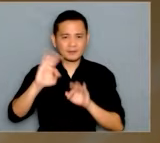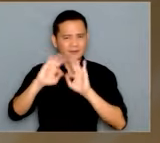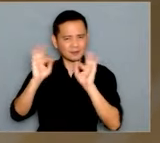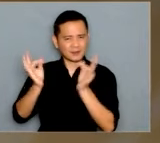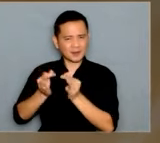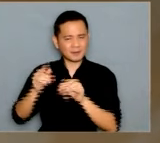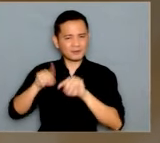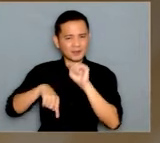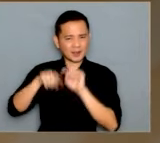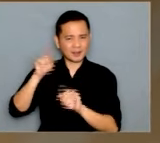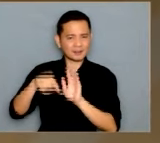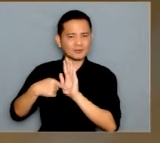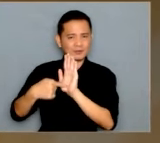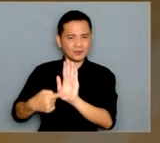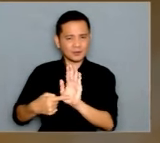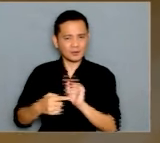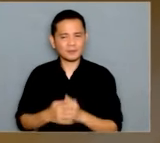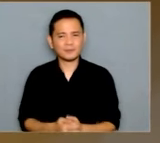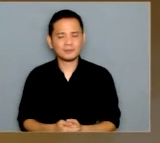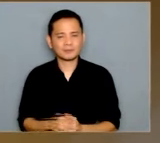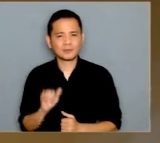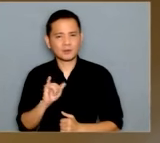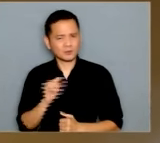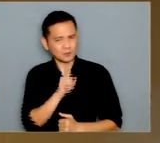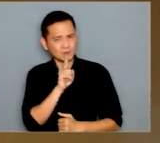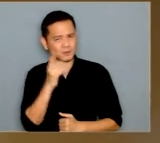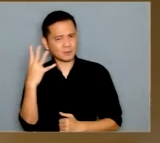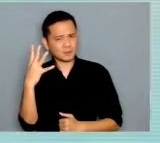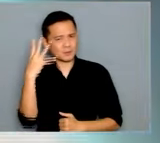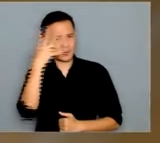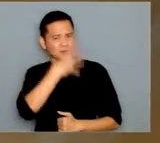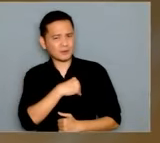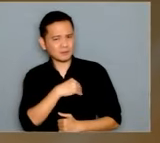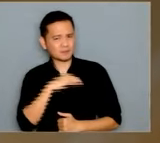na dyan si Kyle Chari na gandang-ganda naman kay Andrea.